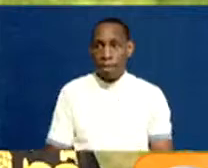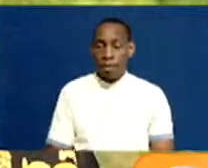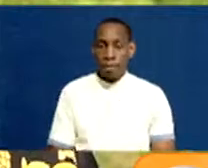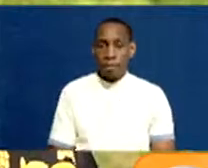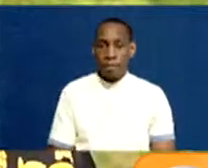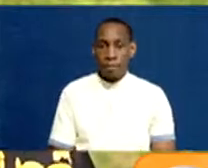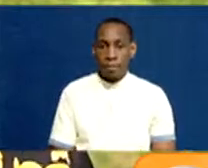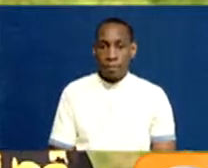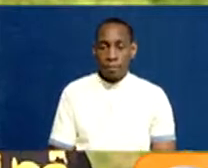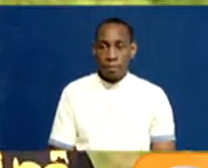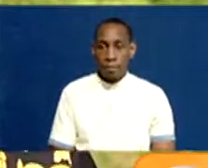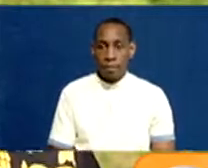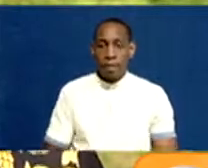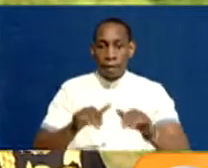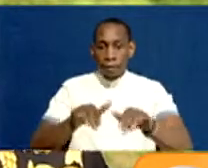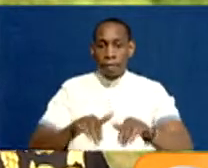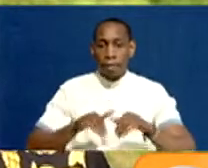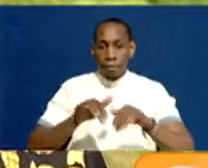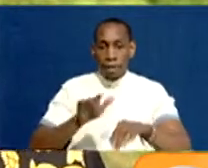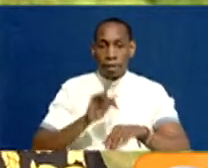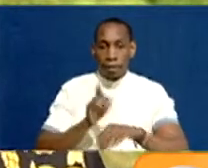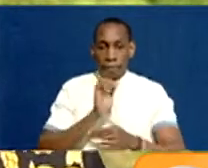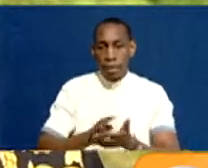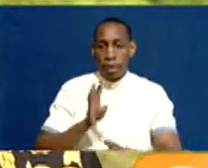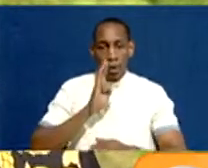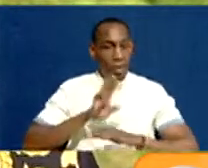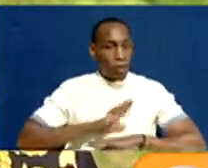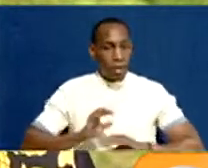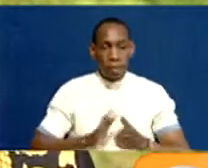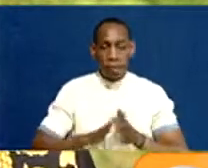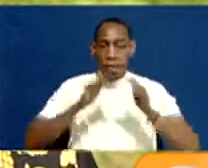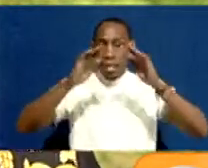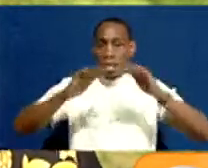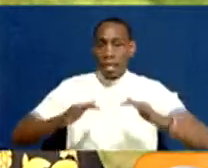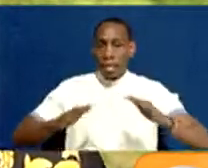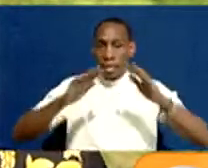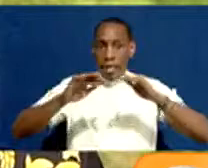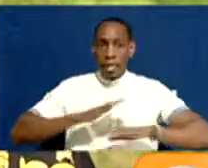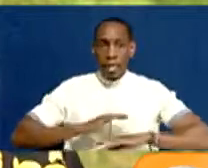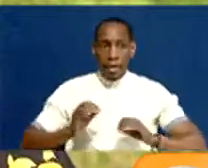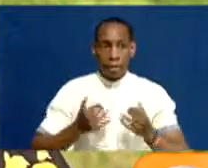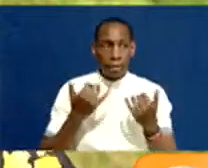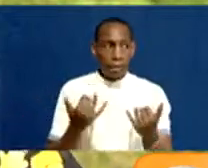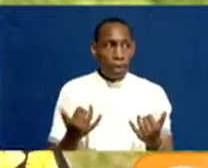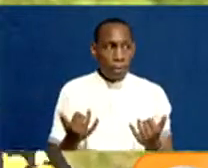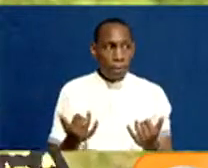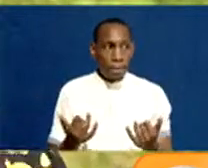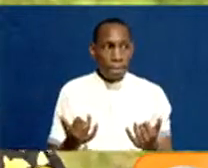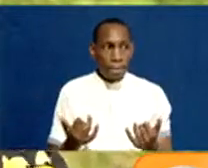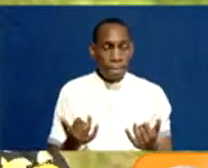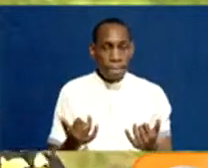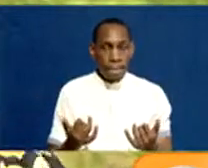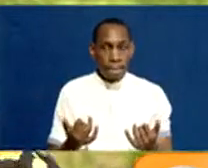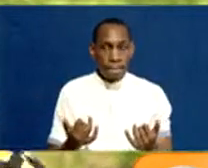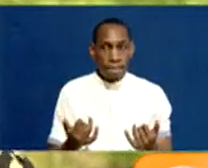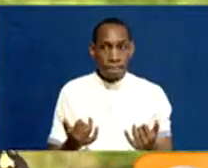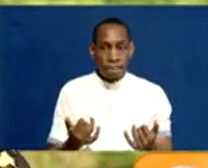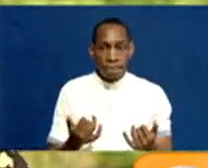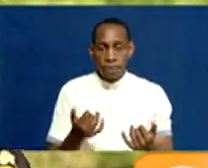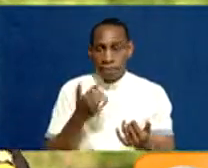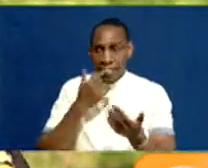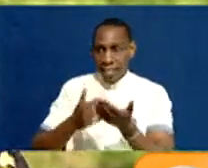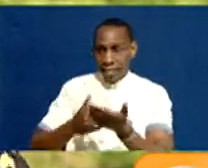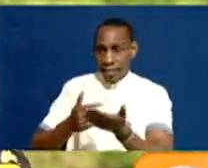ulikuwa umesambaratika njuu, maji haikuwa inakuja ya kutosha, mvua hakuna ya kutosha. Kwa hivyo kama hii upande ya mkunga